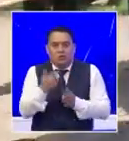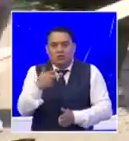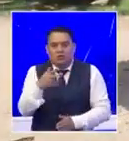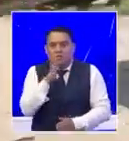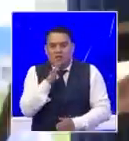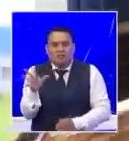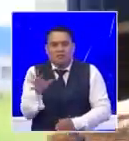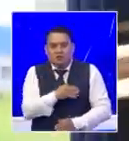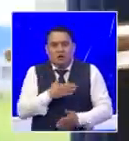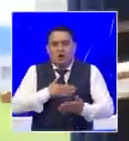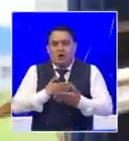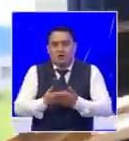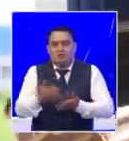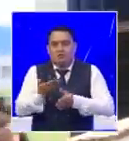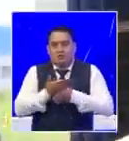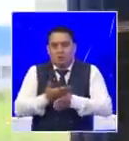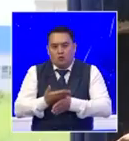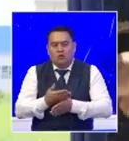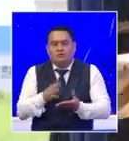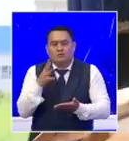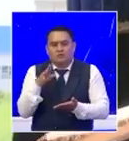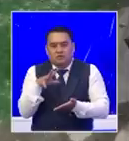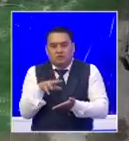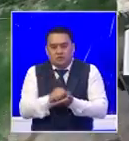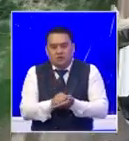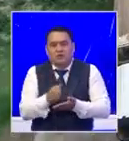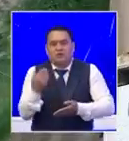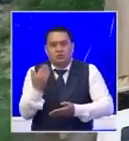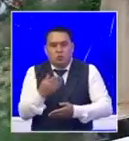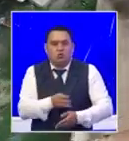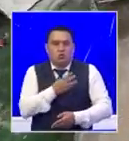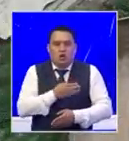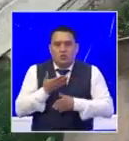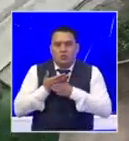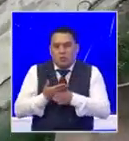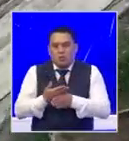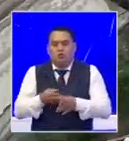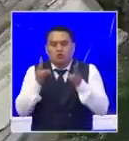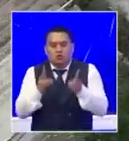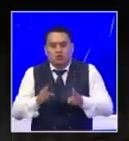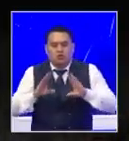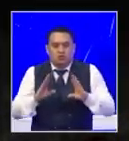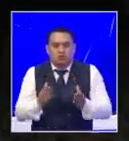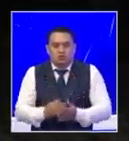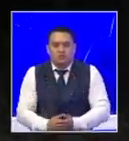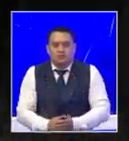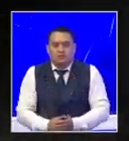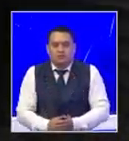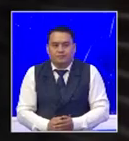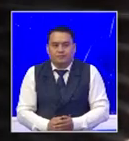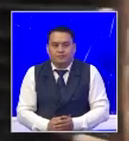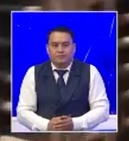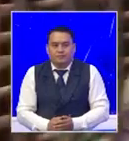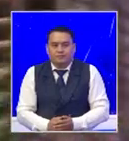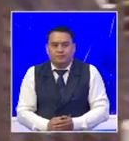лет. Все они заняты в разных сферах, но всех объединяет одно – желание помочь пострадавшим. ЖТСУ еріктілер Мактарал